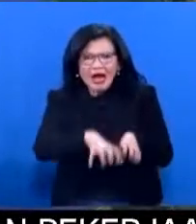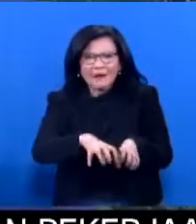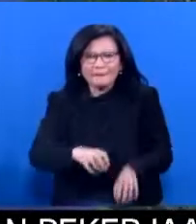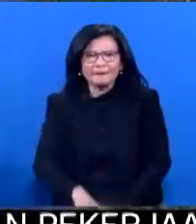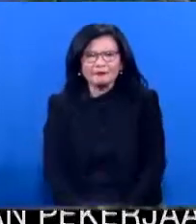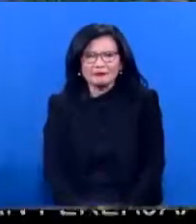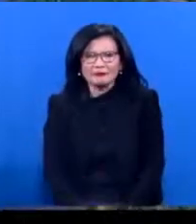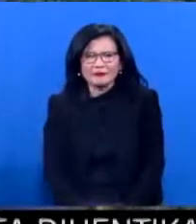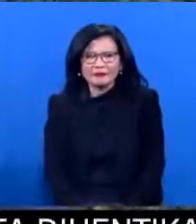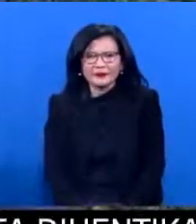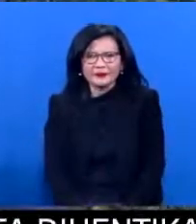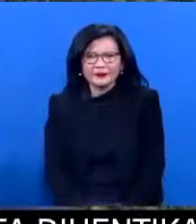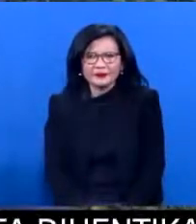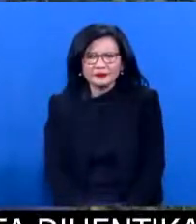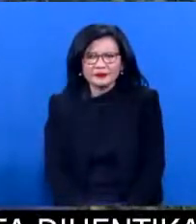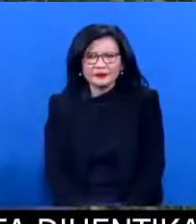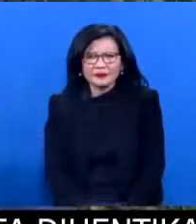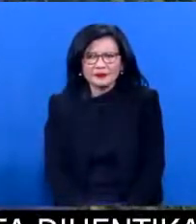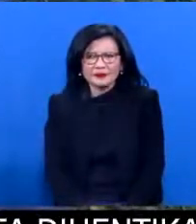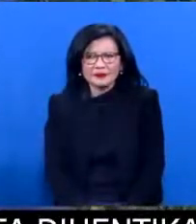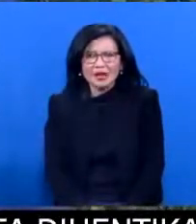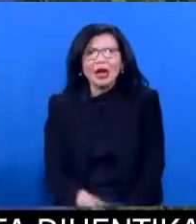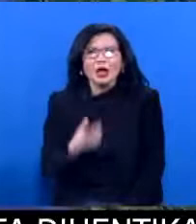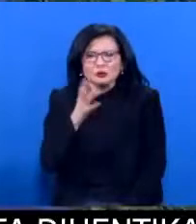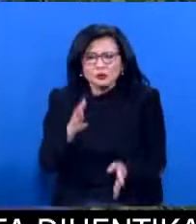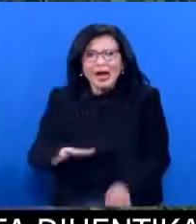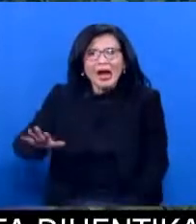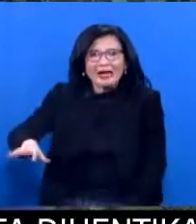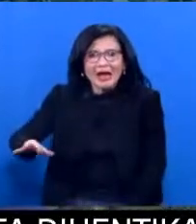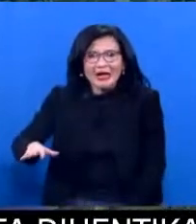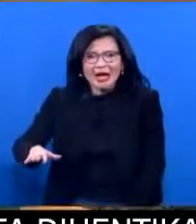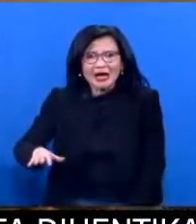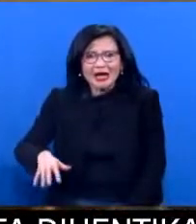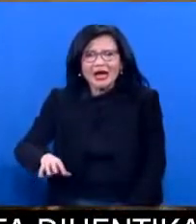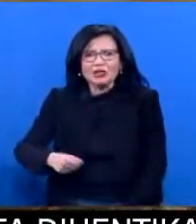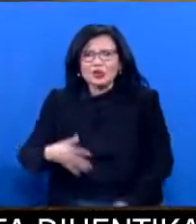berkeliaran, meresahkan, ya utama kan anak-anak sering main-main di sungai.